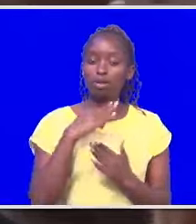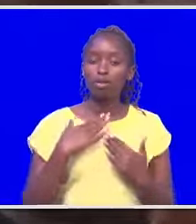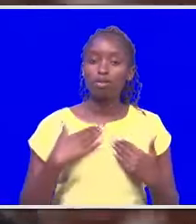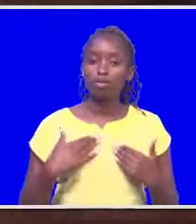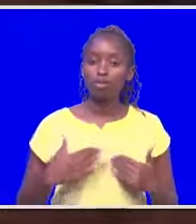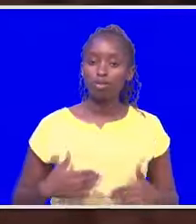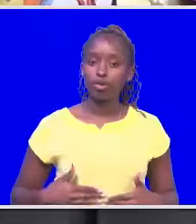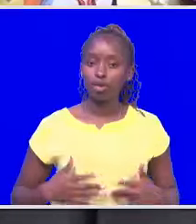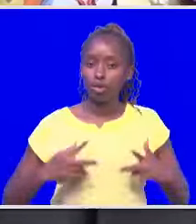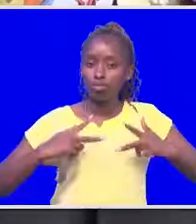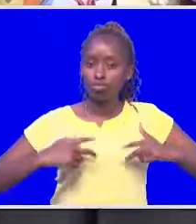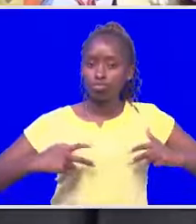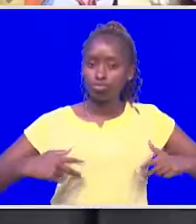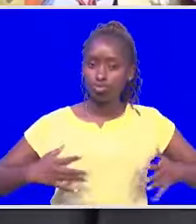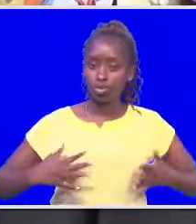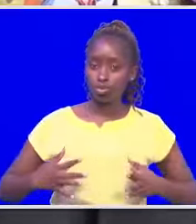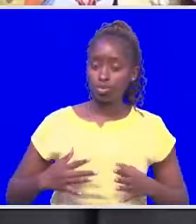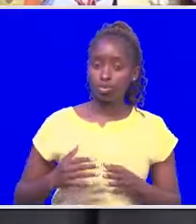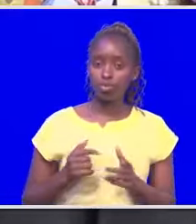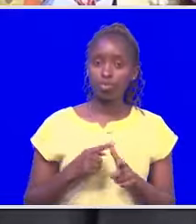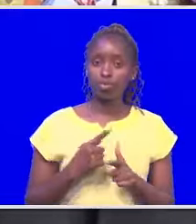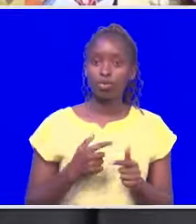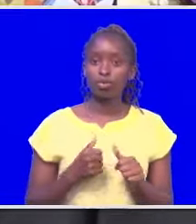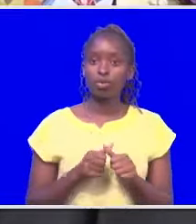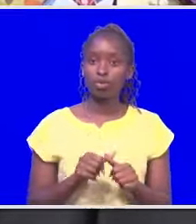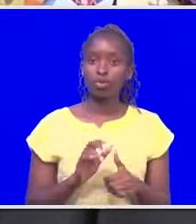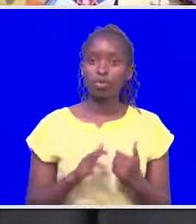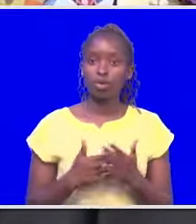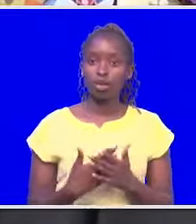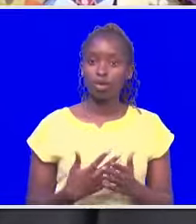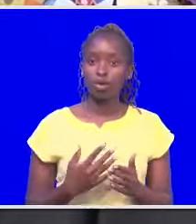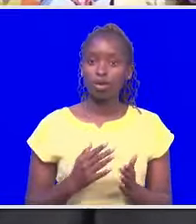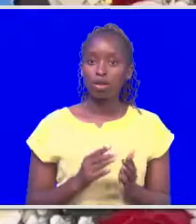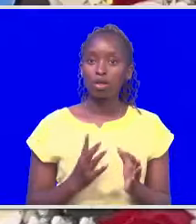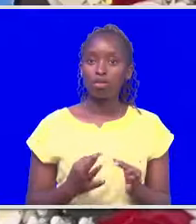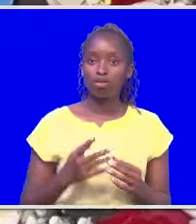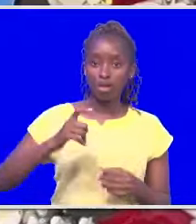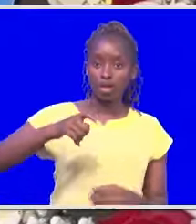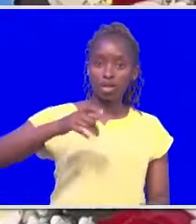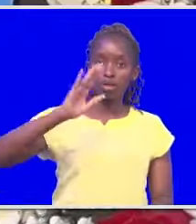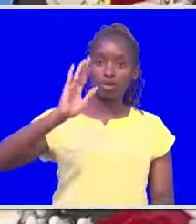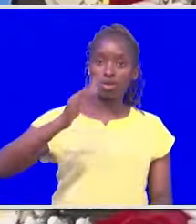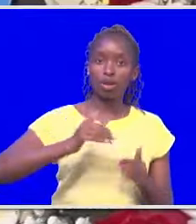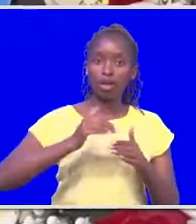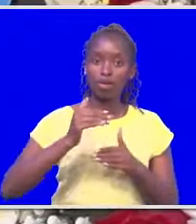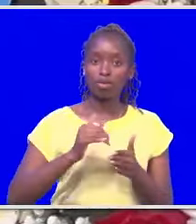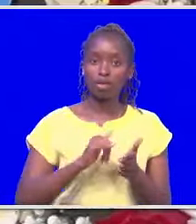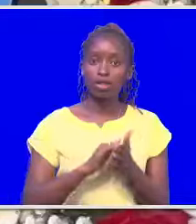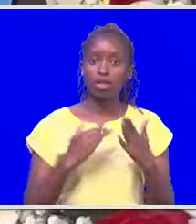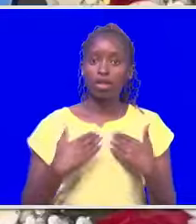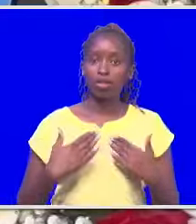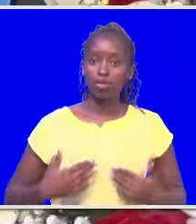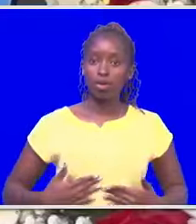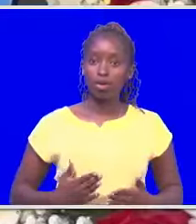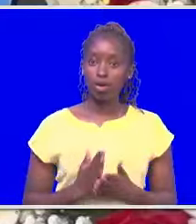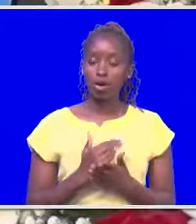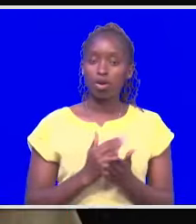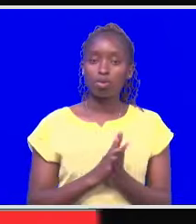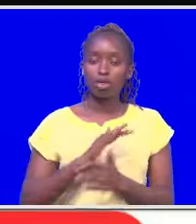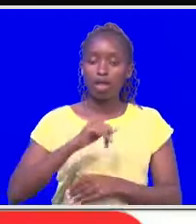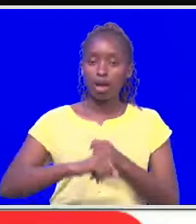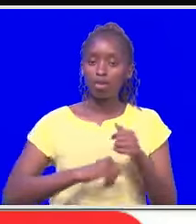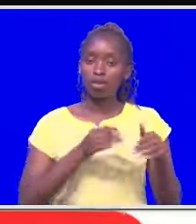familia itaruhusiwa kuwepo na patholojia wa kibinafsi iwapo itahitajika. Baada ya hilo, miili itachukuliwa kwa shughuli za